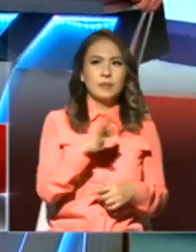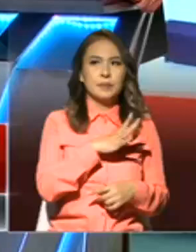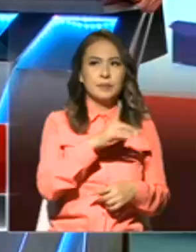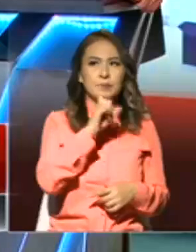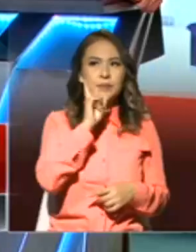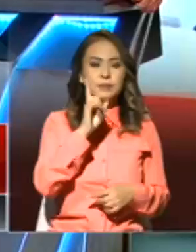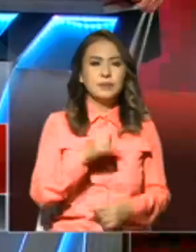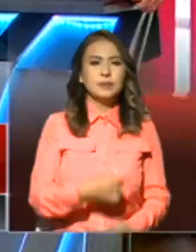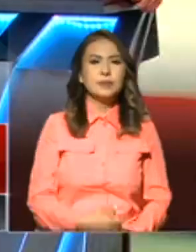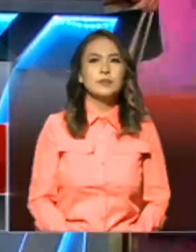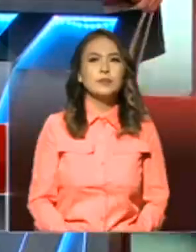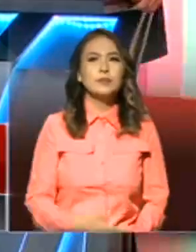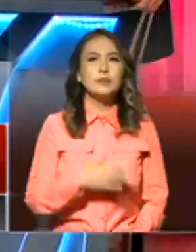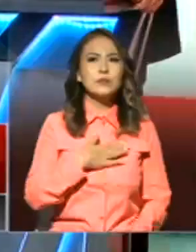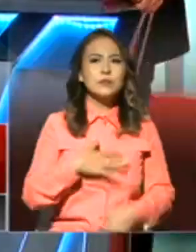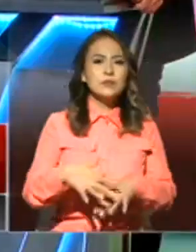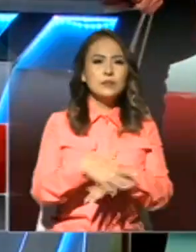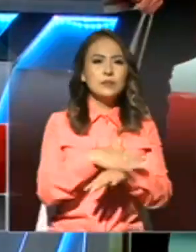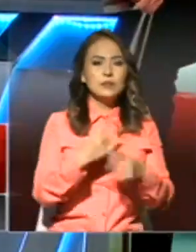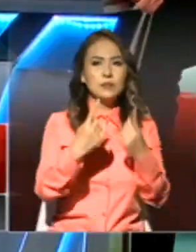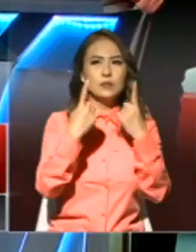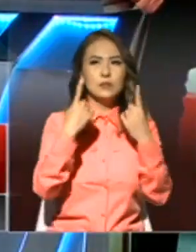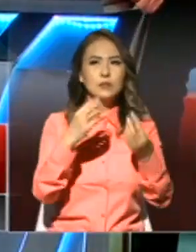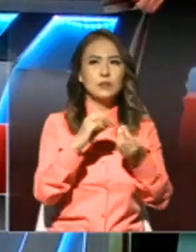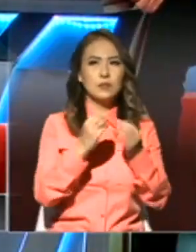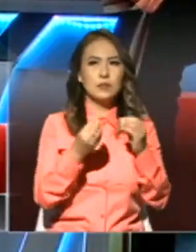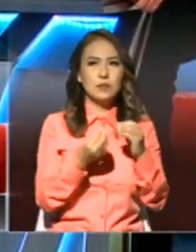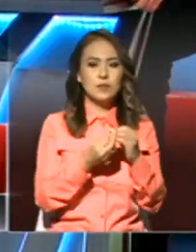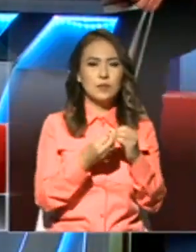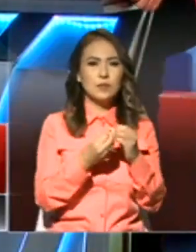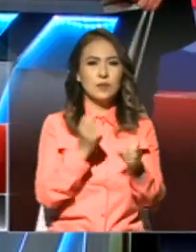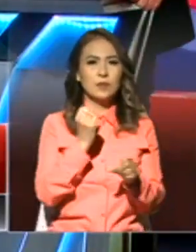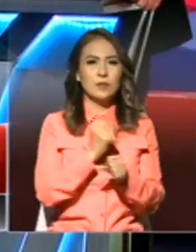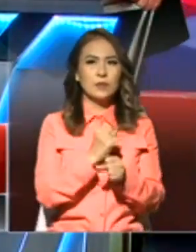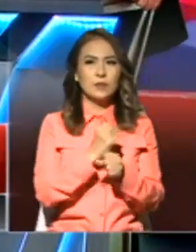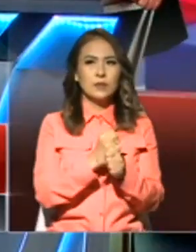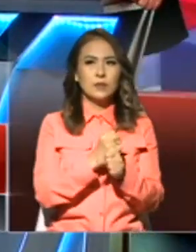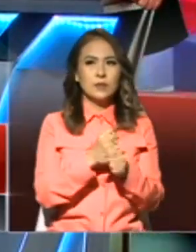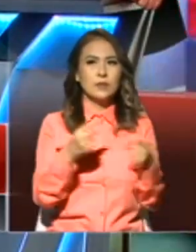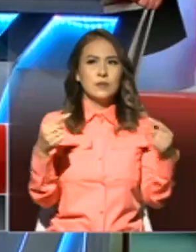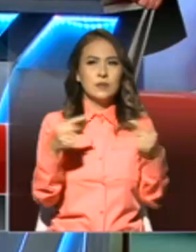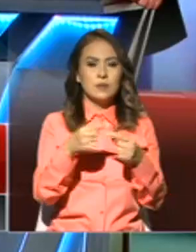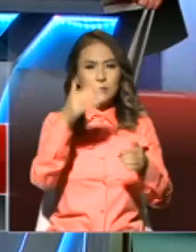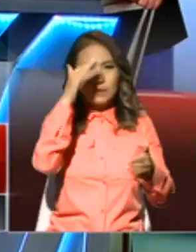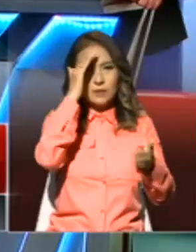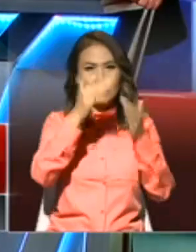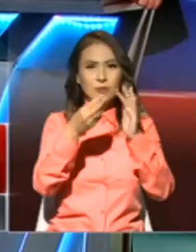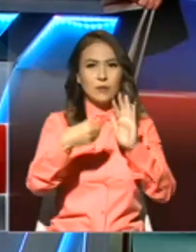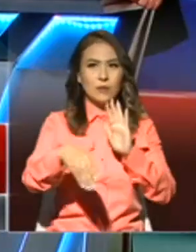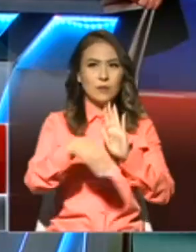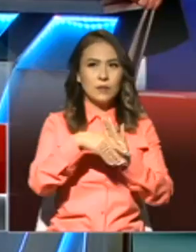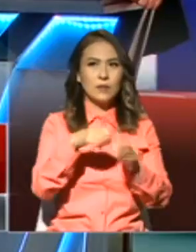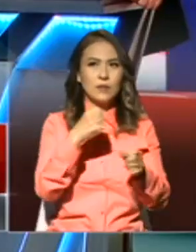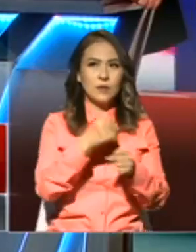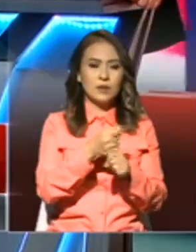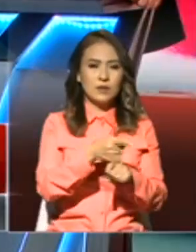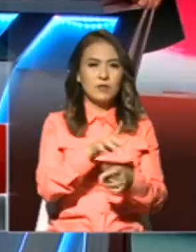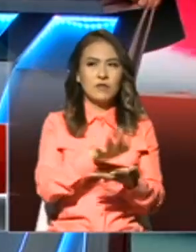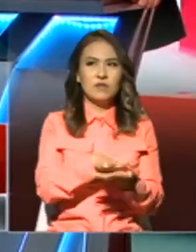біздегі нарықтағы өте үлкен проблема. Осының бәрілігін жасап отырған, нақты сыбайластардың лоббиларын жасап отырған